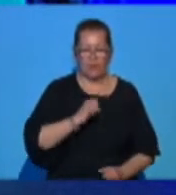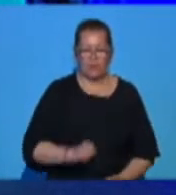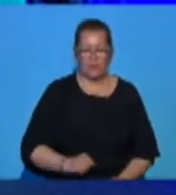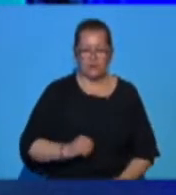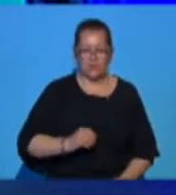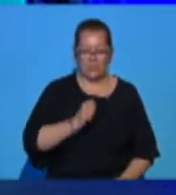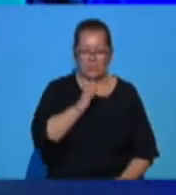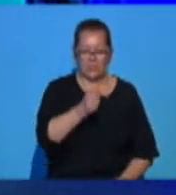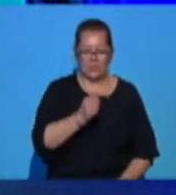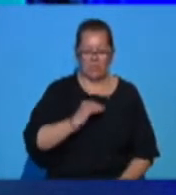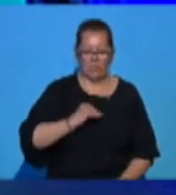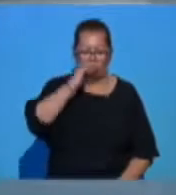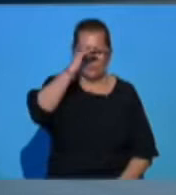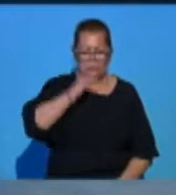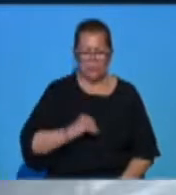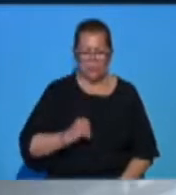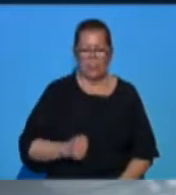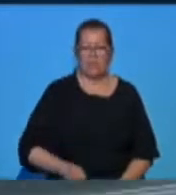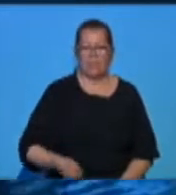Romașcanu.